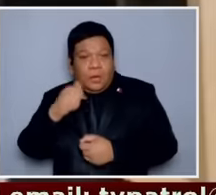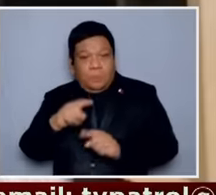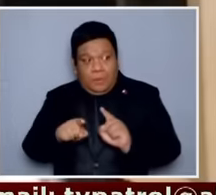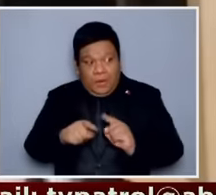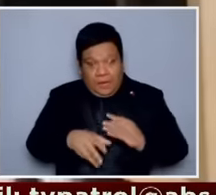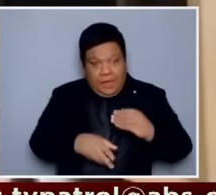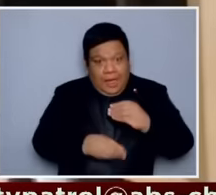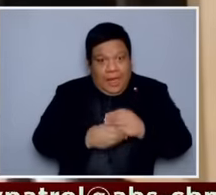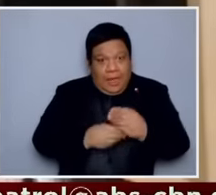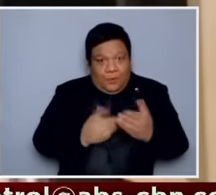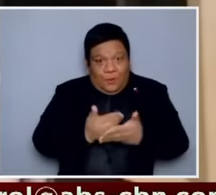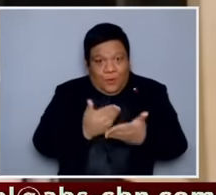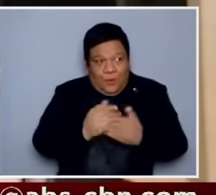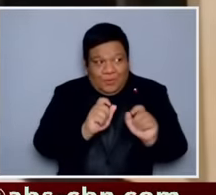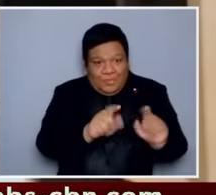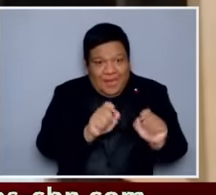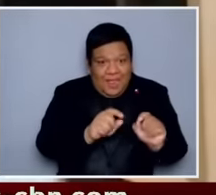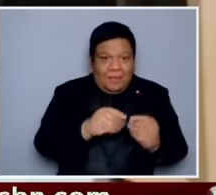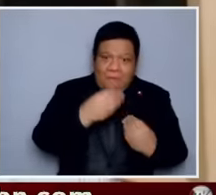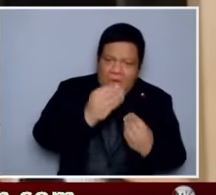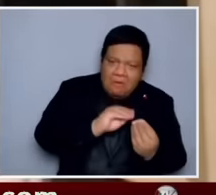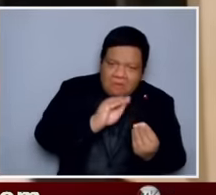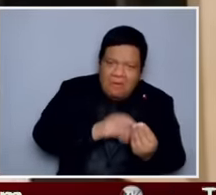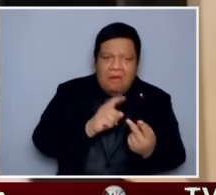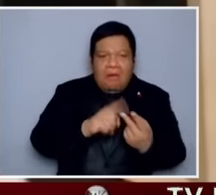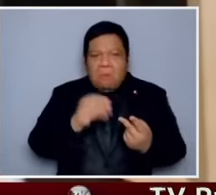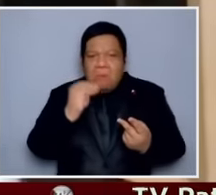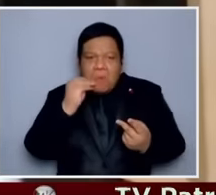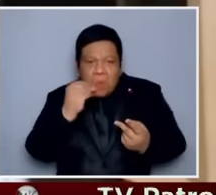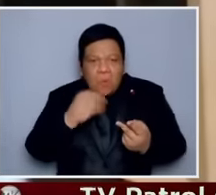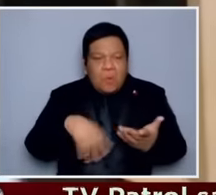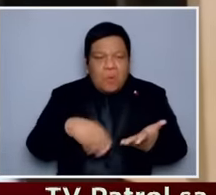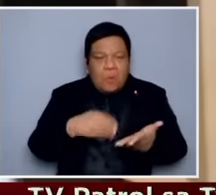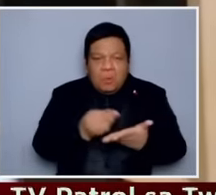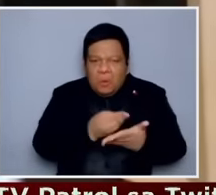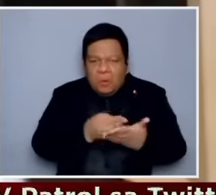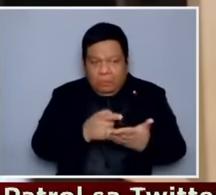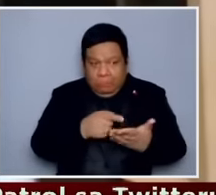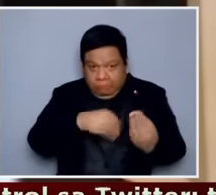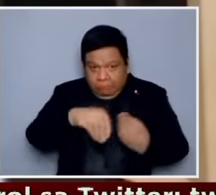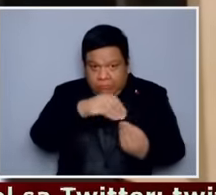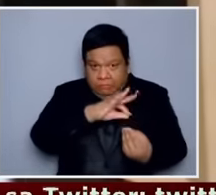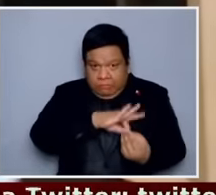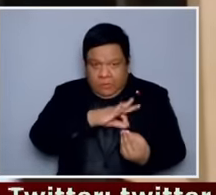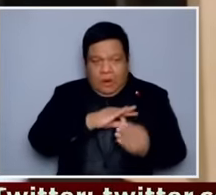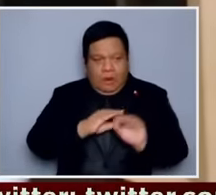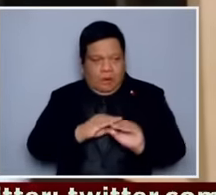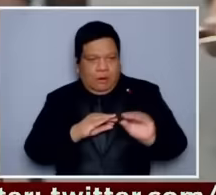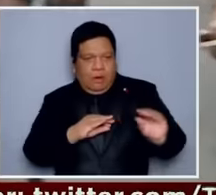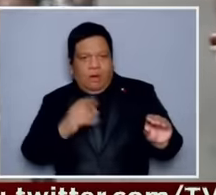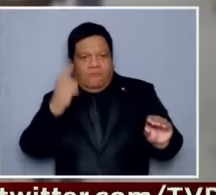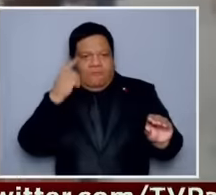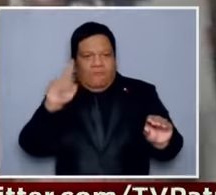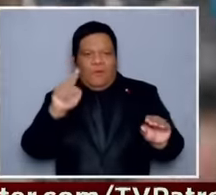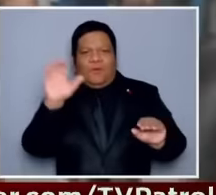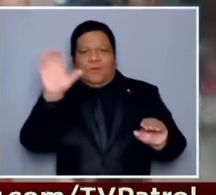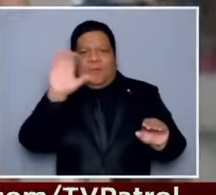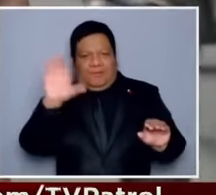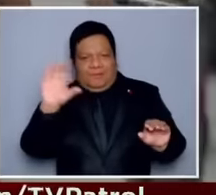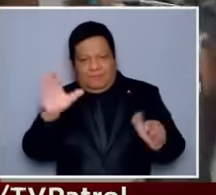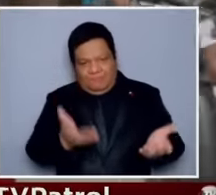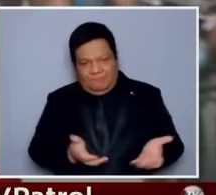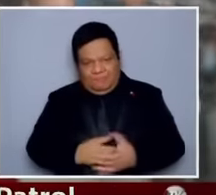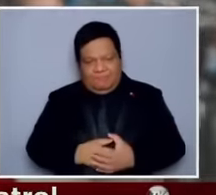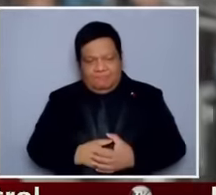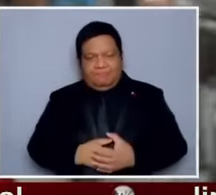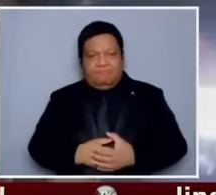additional, because yung oras na yun, nagkaroon ka ng additional income, yun yung itatabi mo for your Noche Buena. Mahalaga